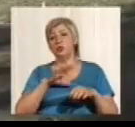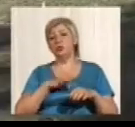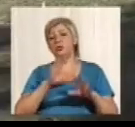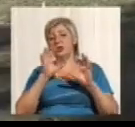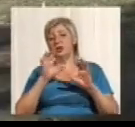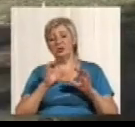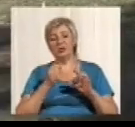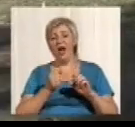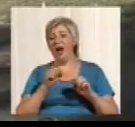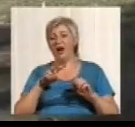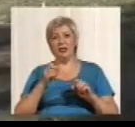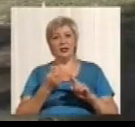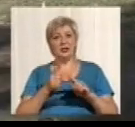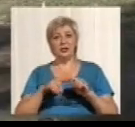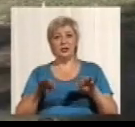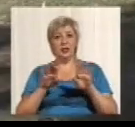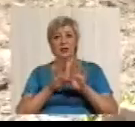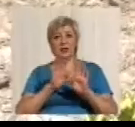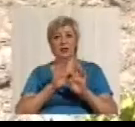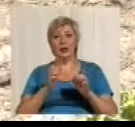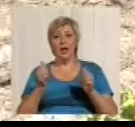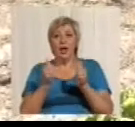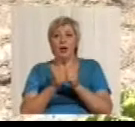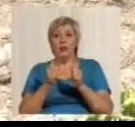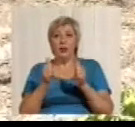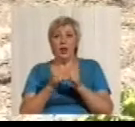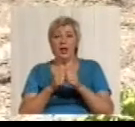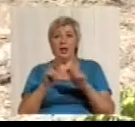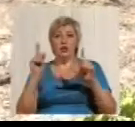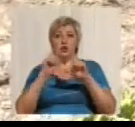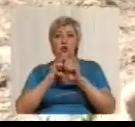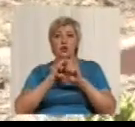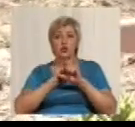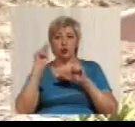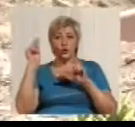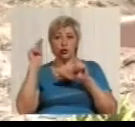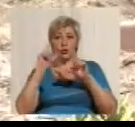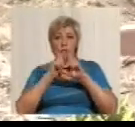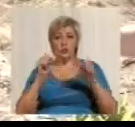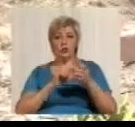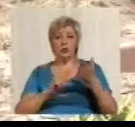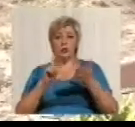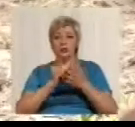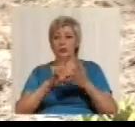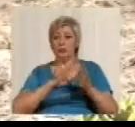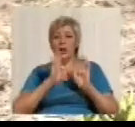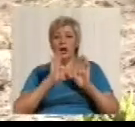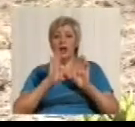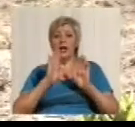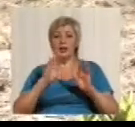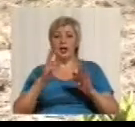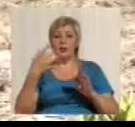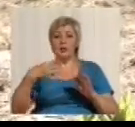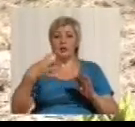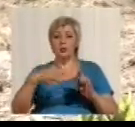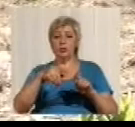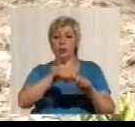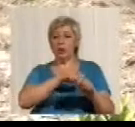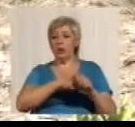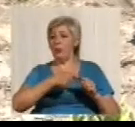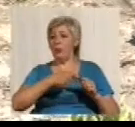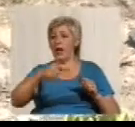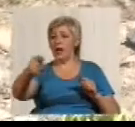навіть будівництва, біля школи повинно бути як мінімум 40 метрів території. Тим більше до такої школи, ну тут дуже